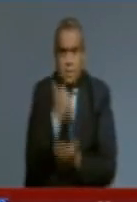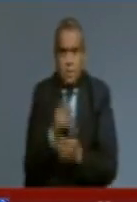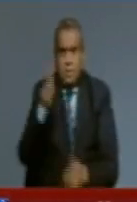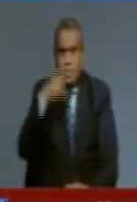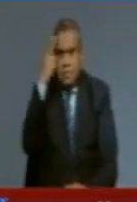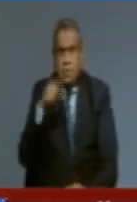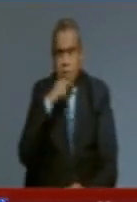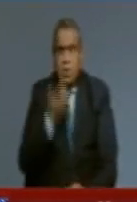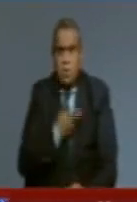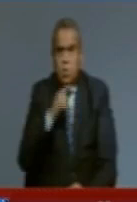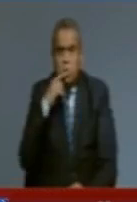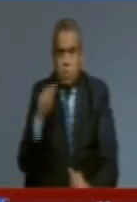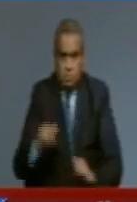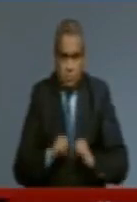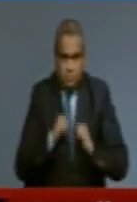روسيا، زرت